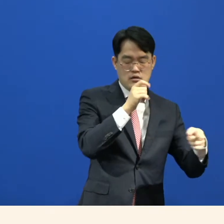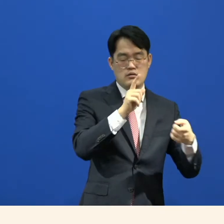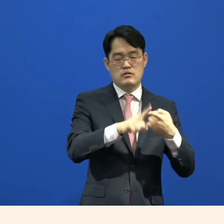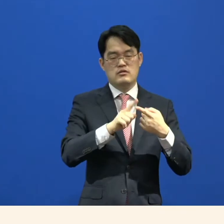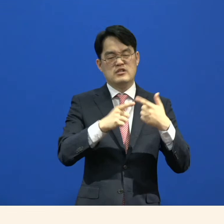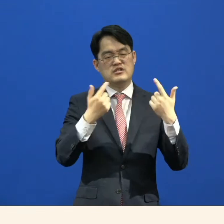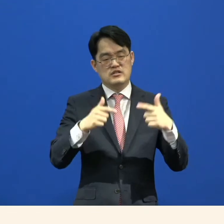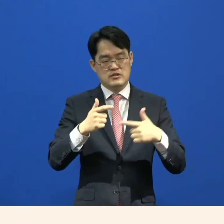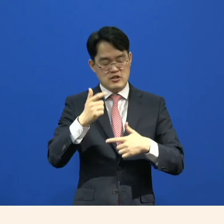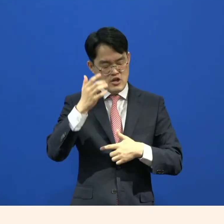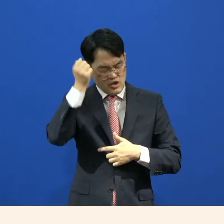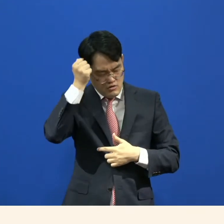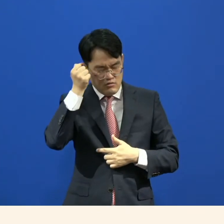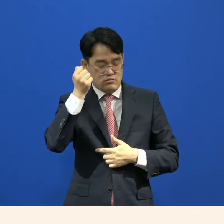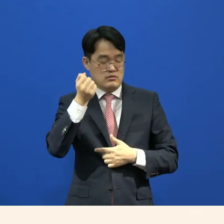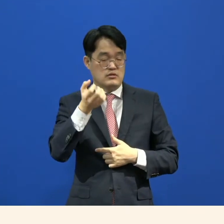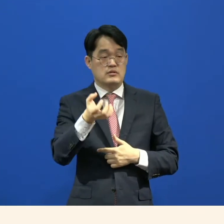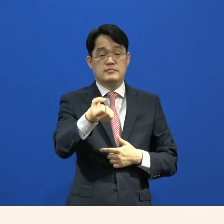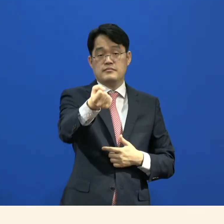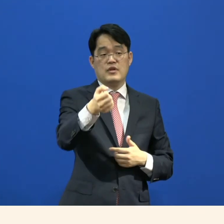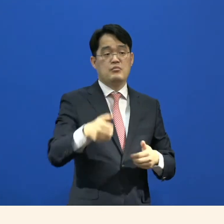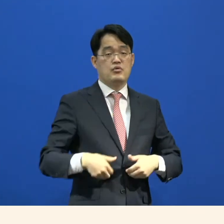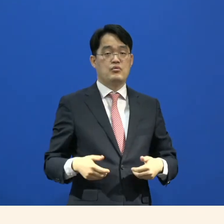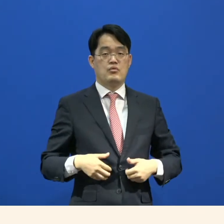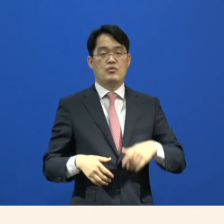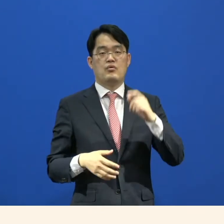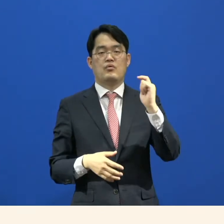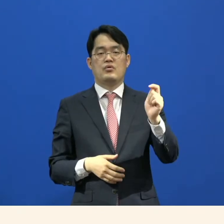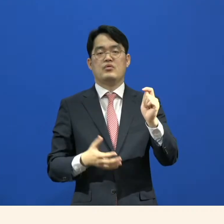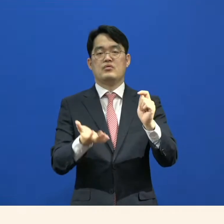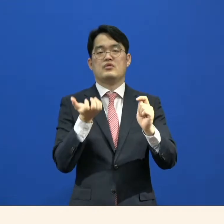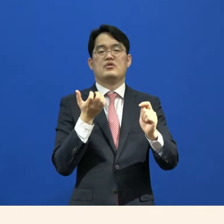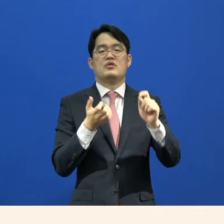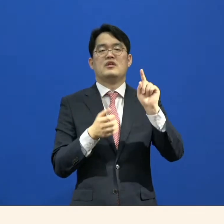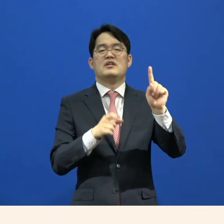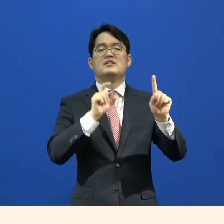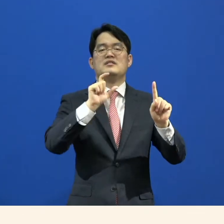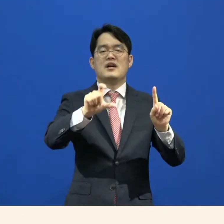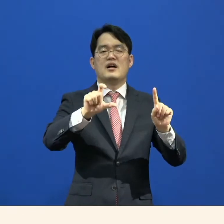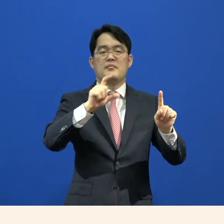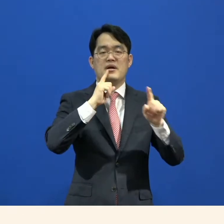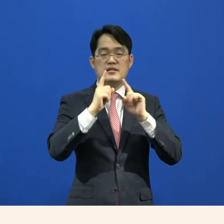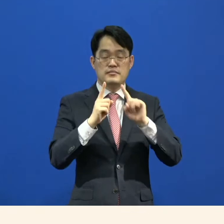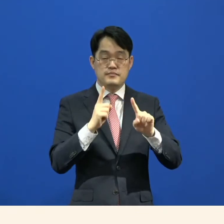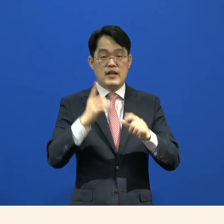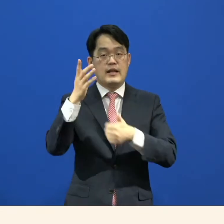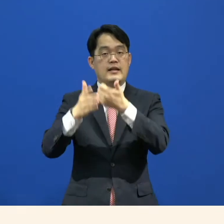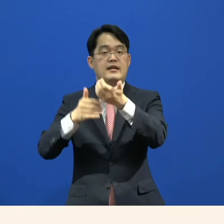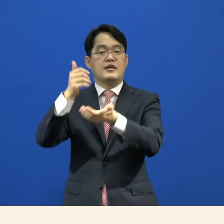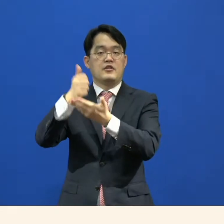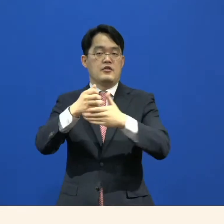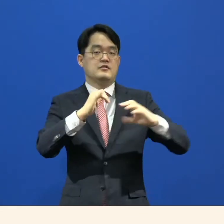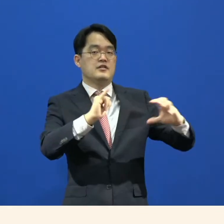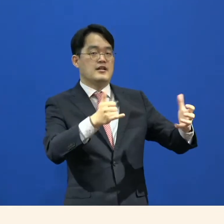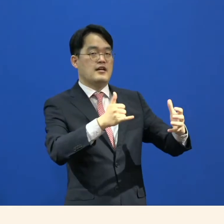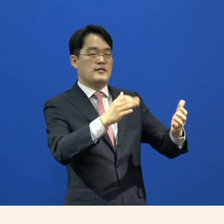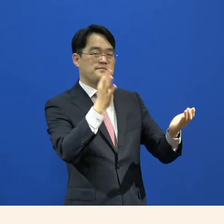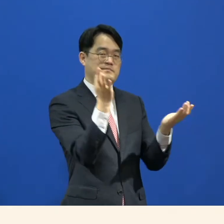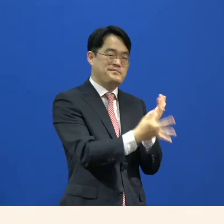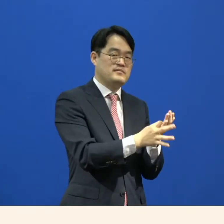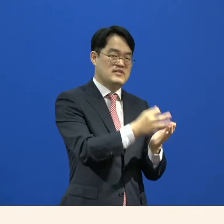고린도전서 1장 28절로 29절에 하나님께서 세상에 천한 것들과 멸시받는 것들과 없는 것들을 택하사 있는 것들을 폐하려